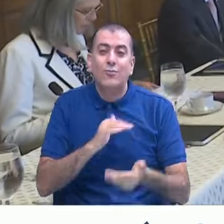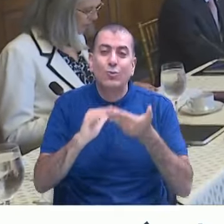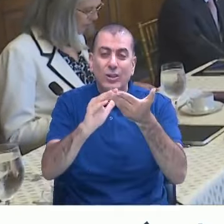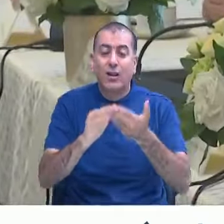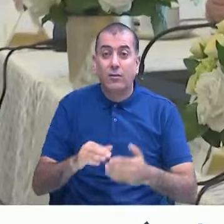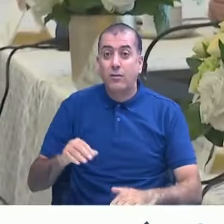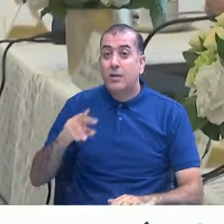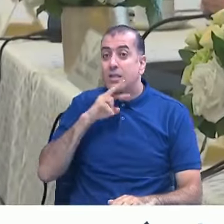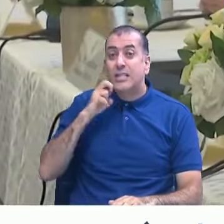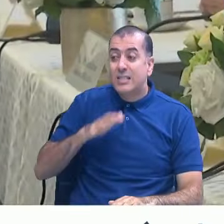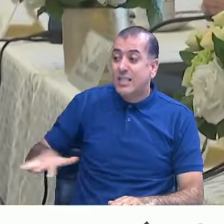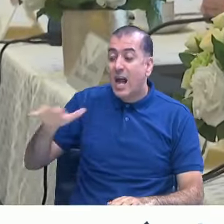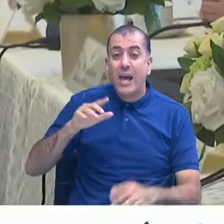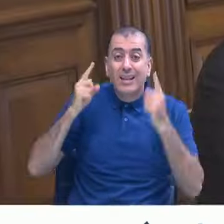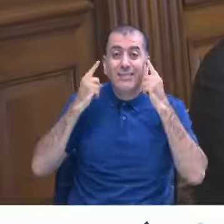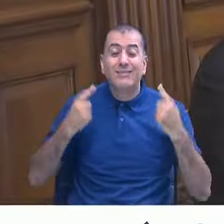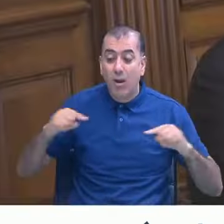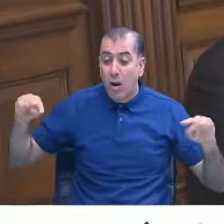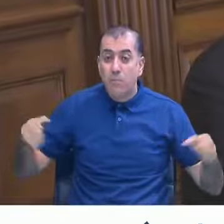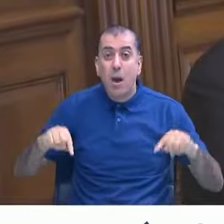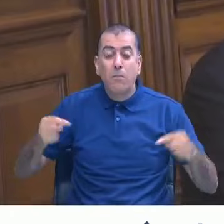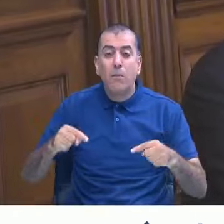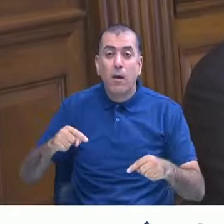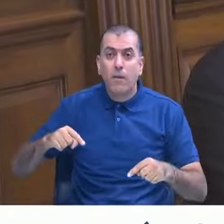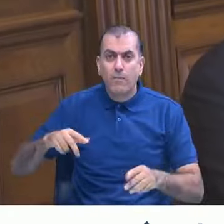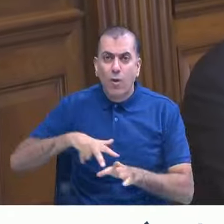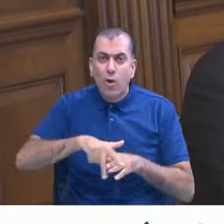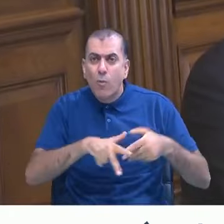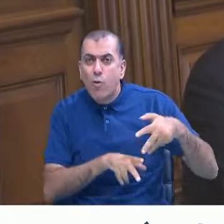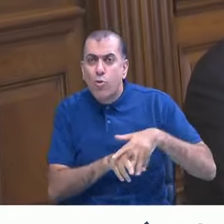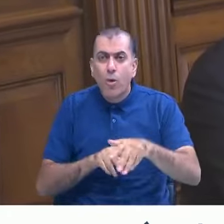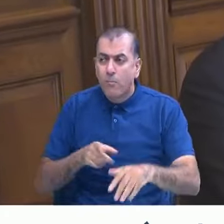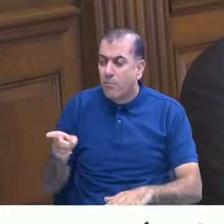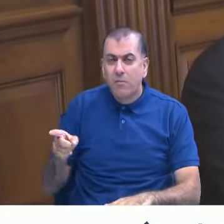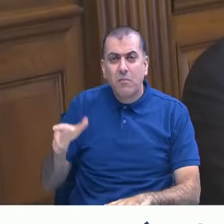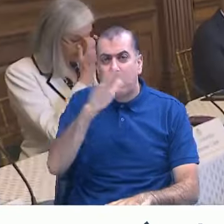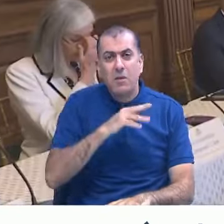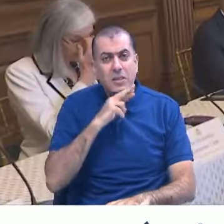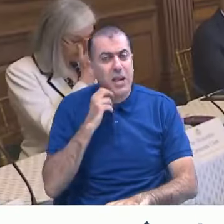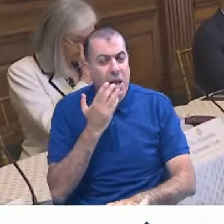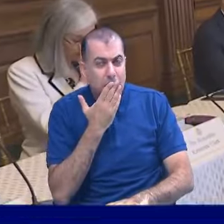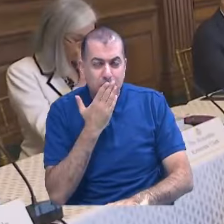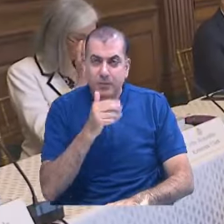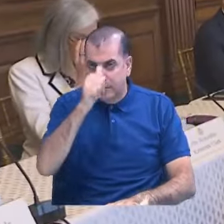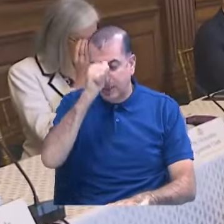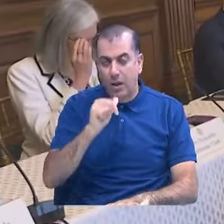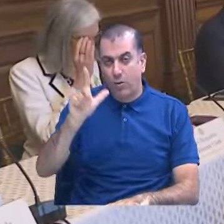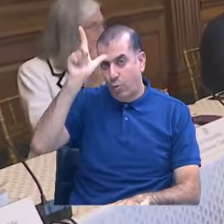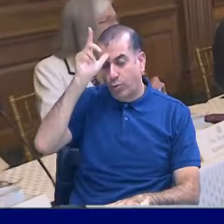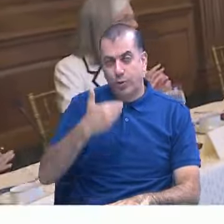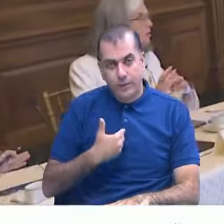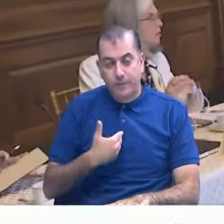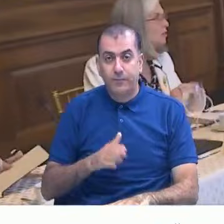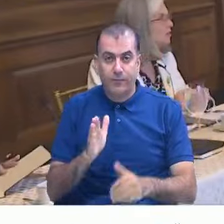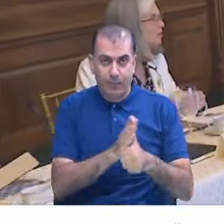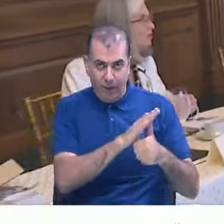عبر معبر بي حانون من قبل مستوطنين اسرائيليين وخلال اجتماعين منفصلين مع رئيس مجلس النواب